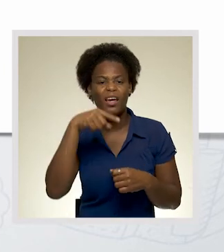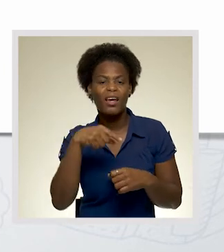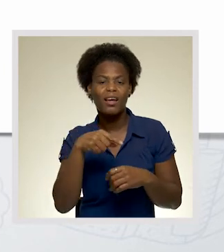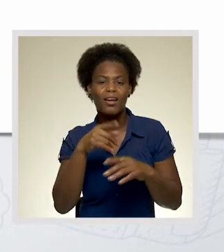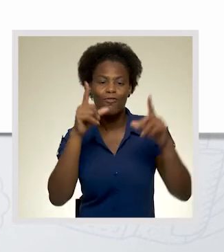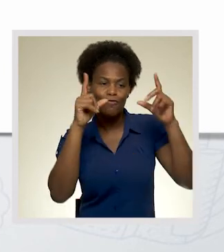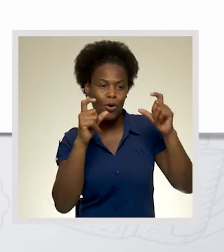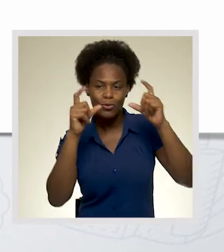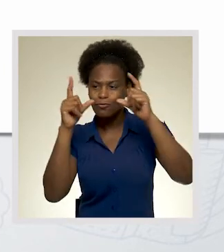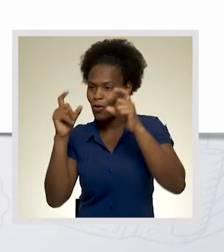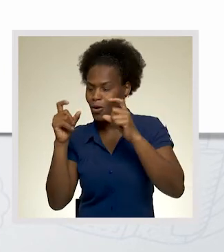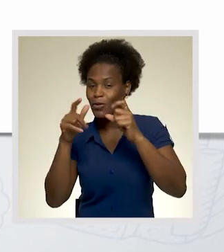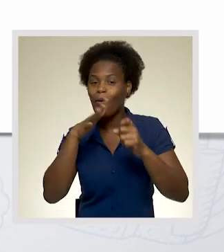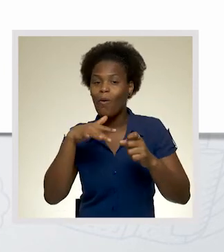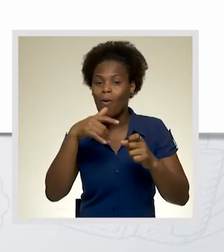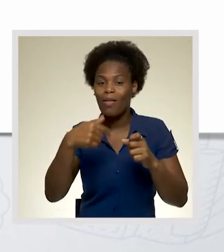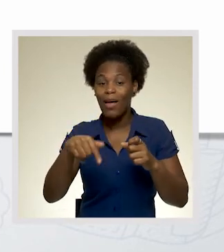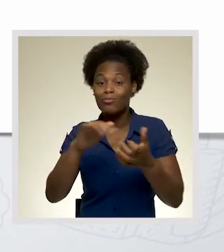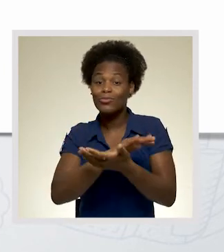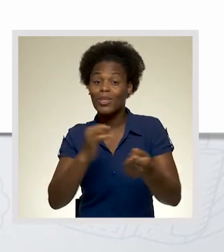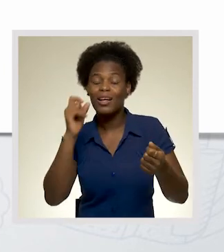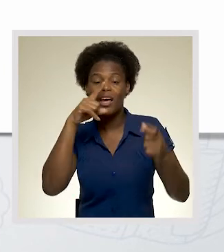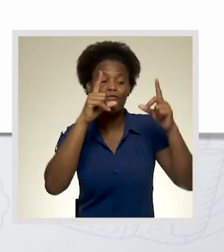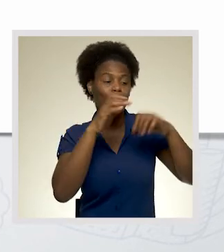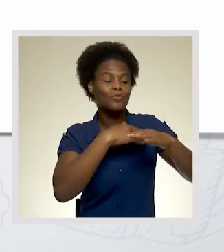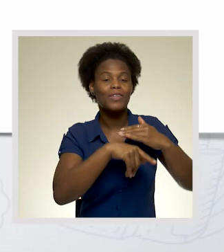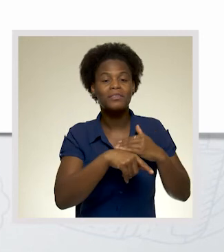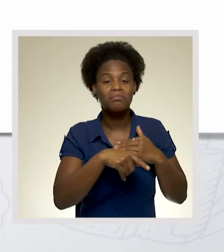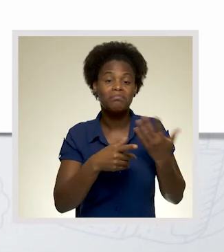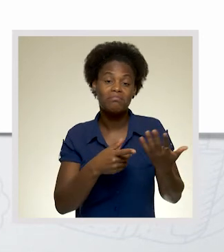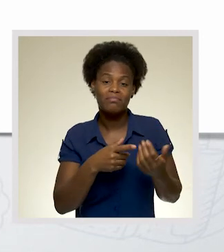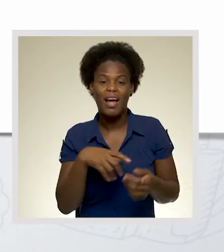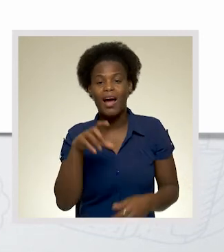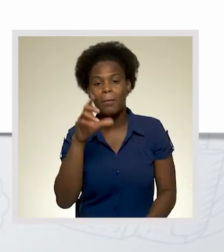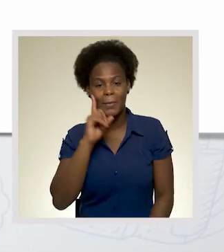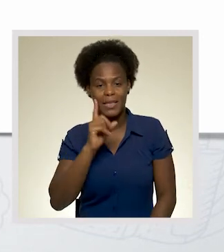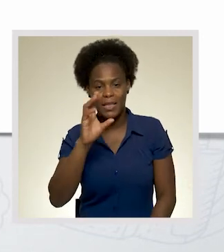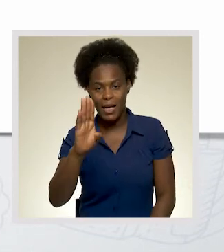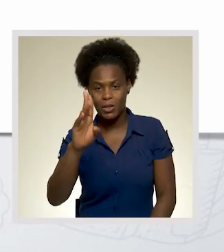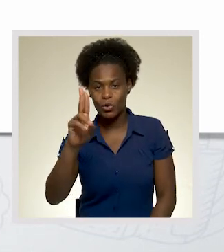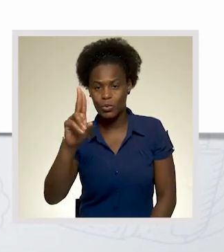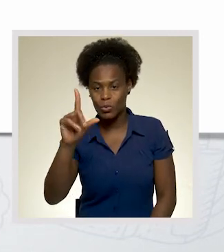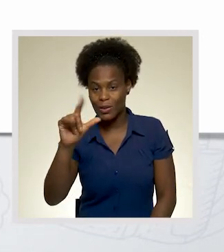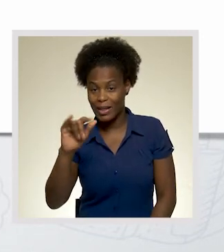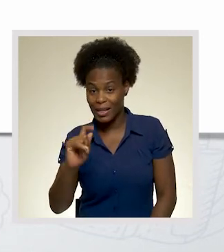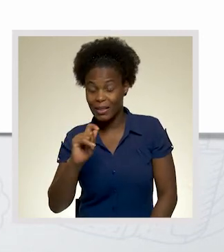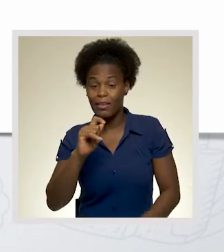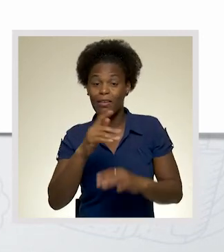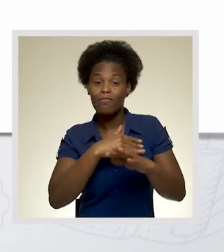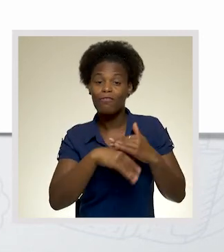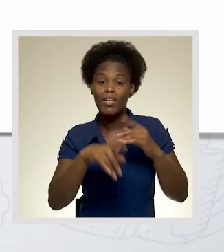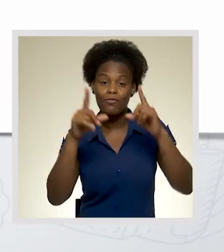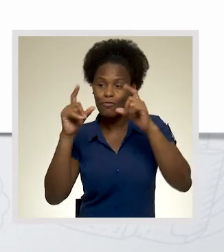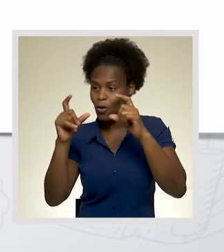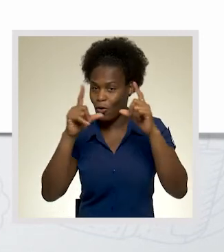a fait les photos qui apparaissent dans le journal? C'est Julie qui a